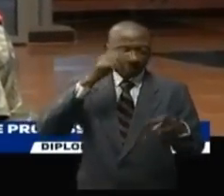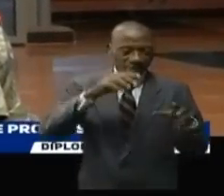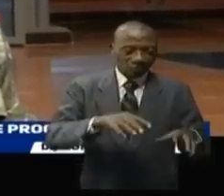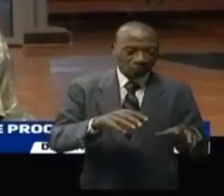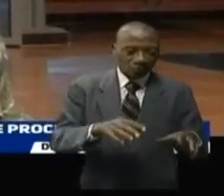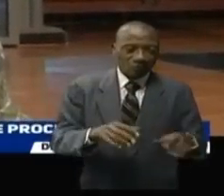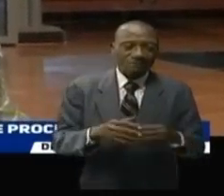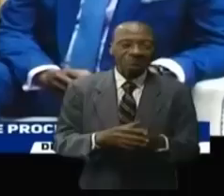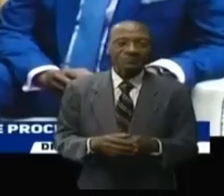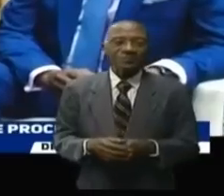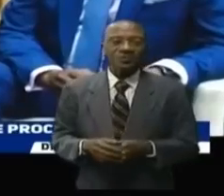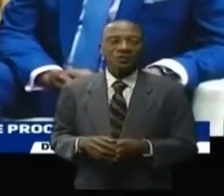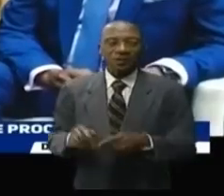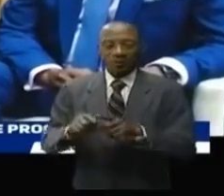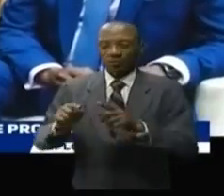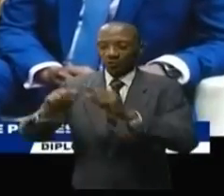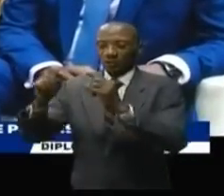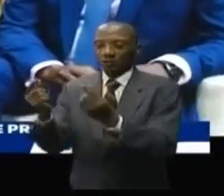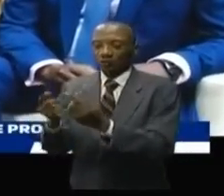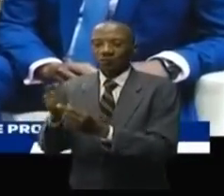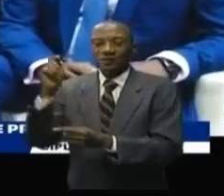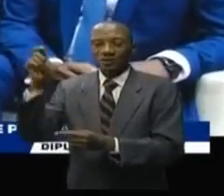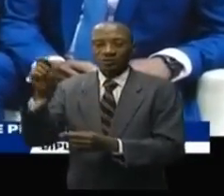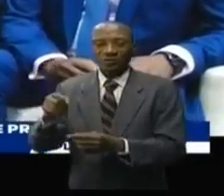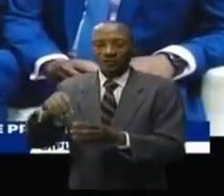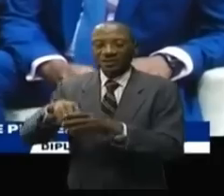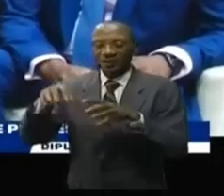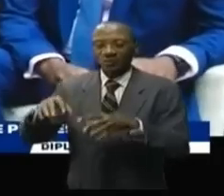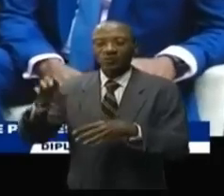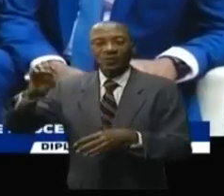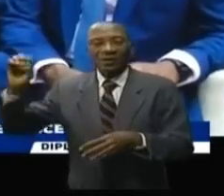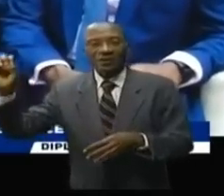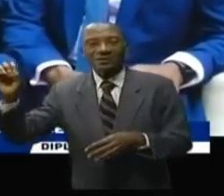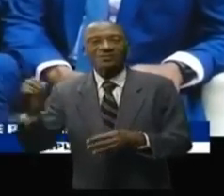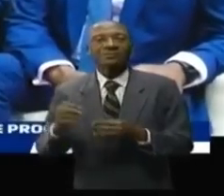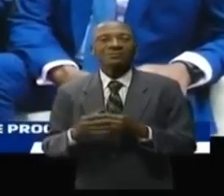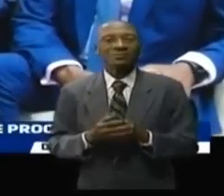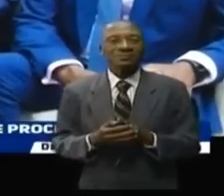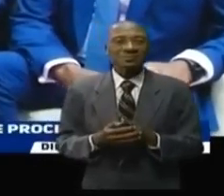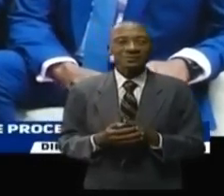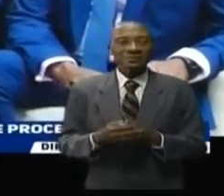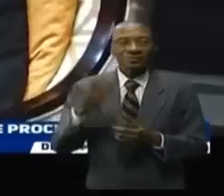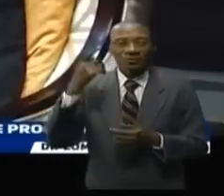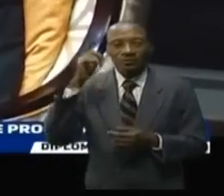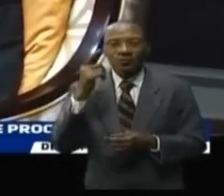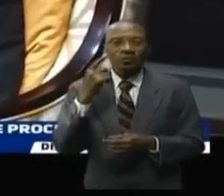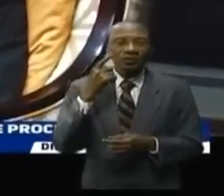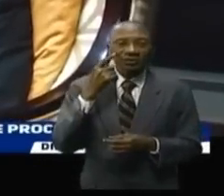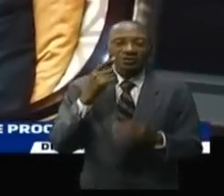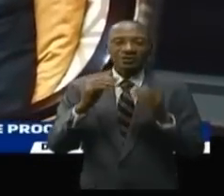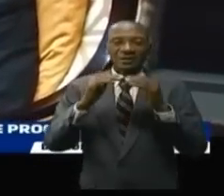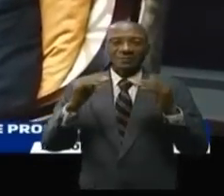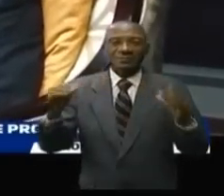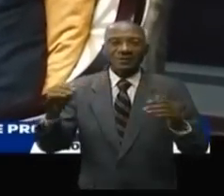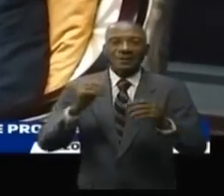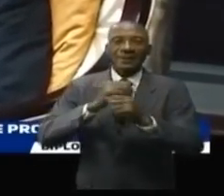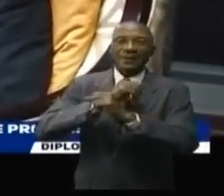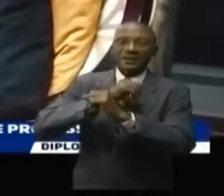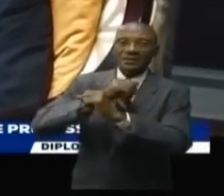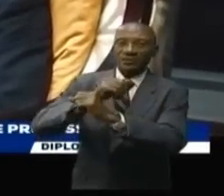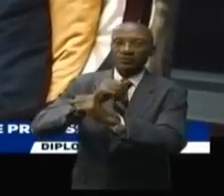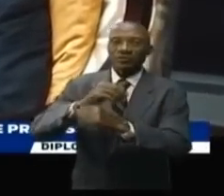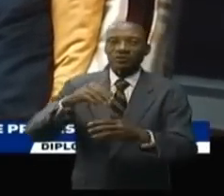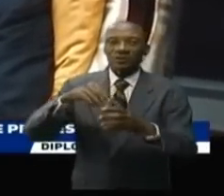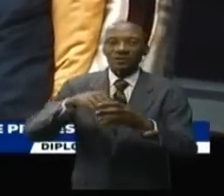Congo et des groupes armés dans l'Est du pays afin de rétablir la paix et la sécurité dans l'Est de